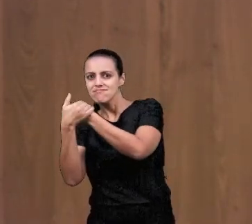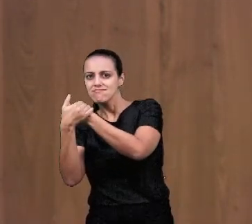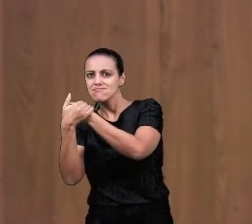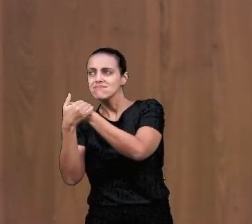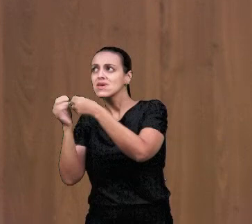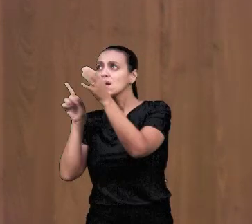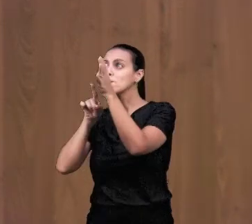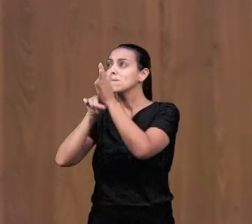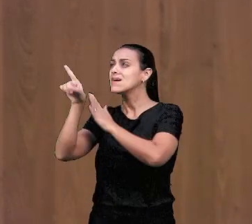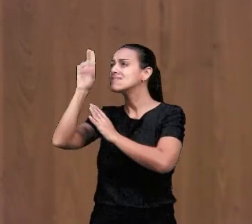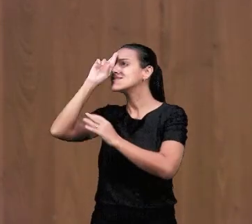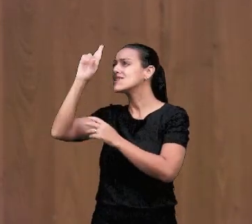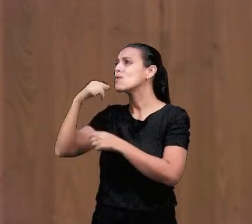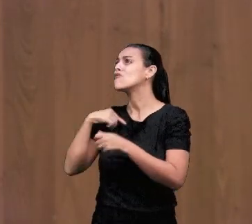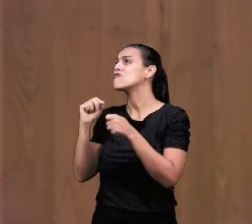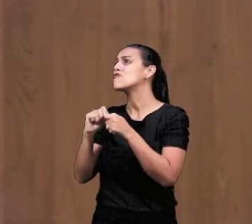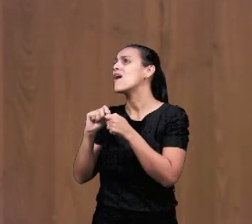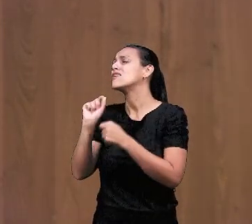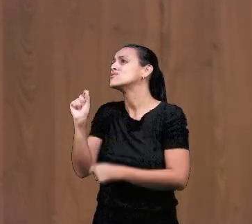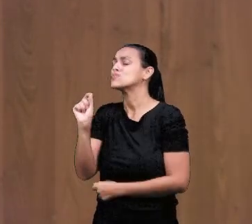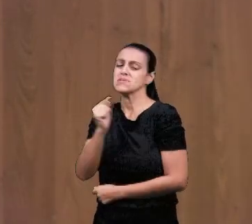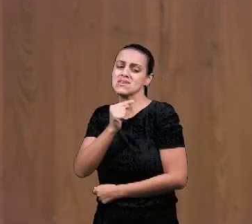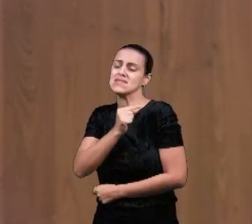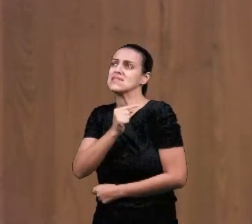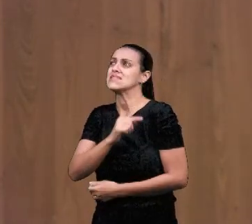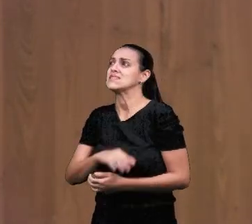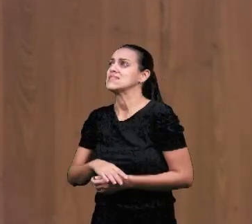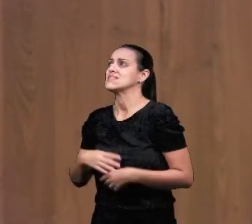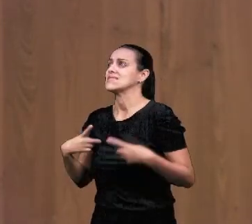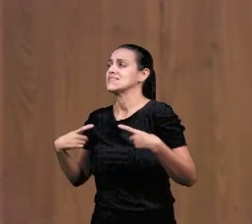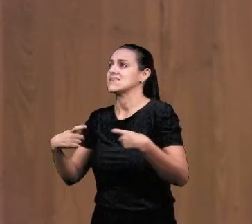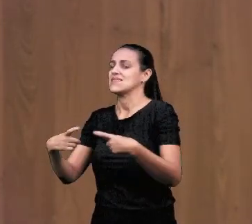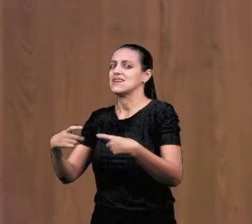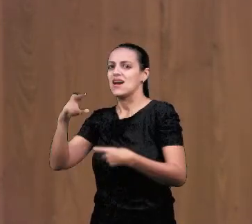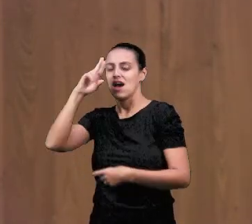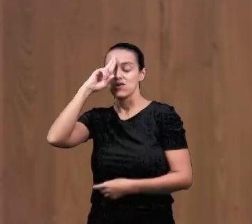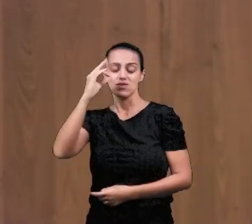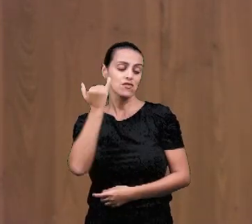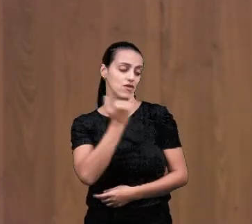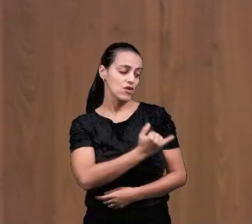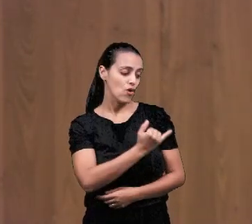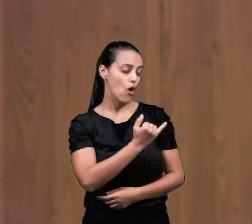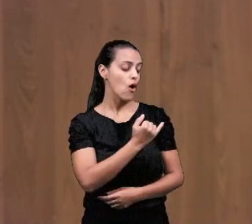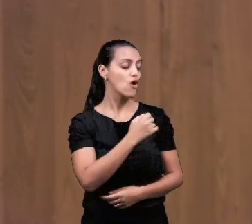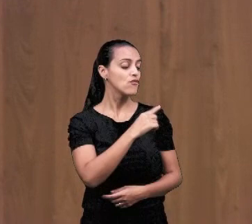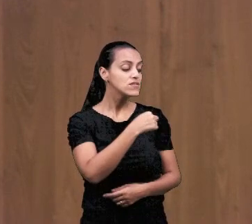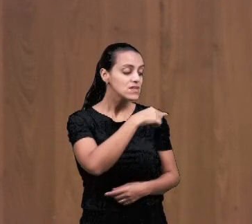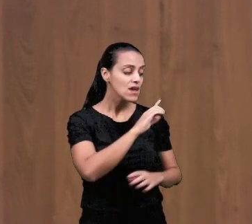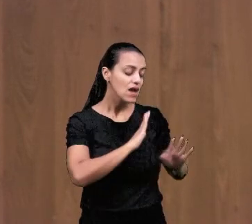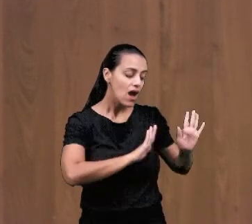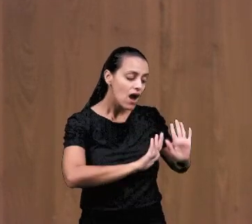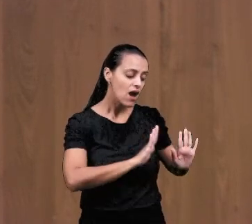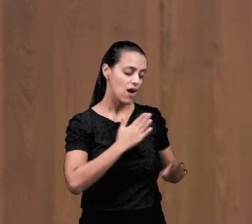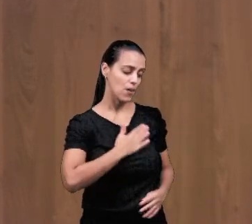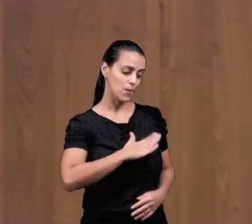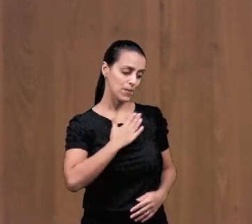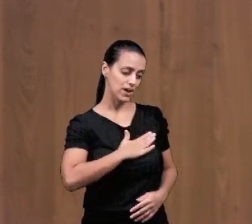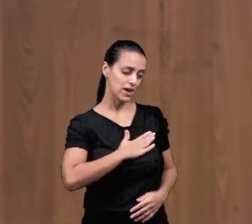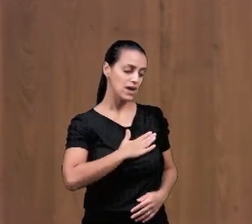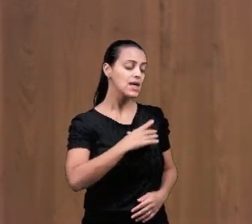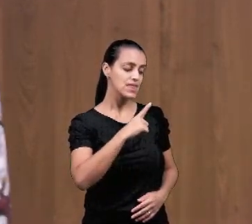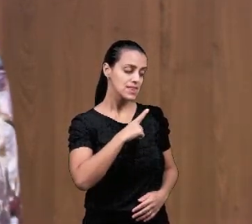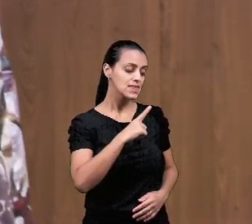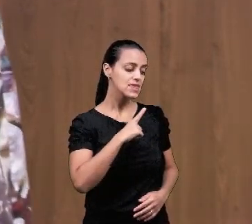forteresse, il a demandé au Seigneur, Seigneur, qu'est-ce que je fais? David, maintenant, tu vas, mais il ne faut pas aller n'importe comment. J'ai